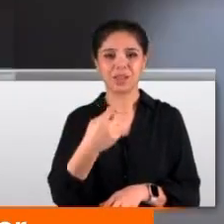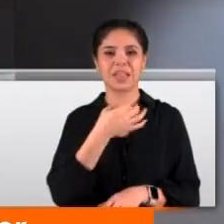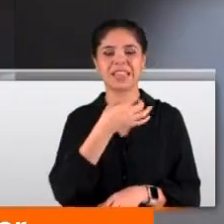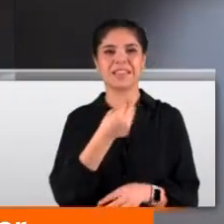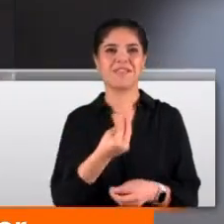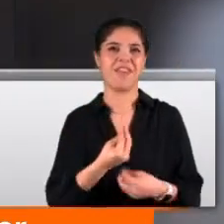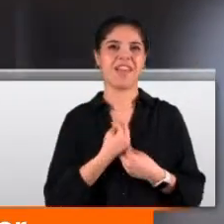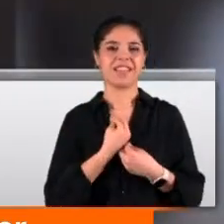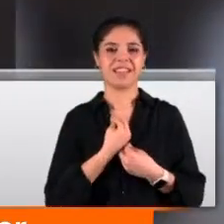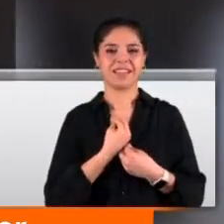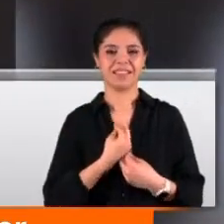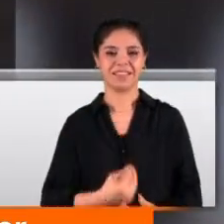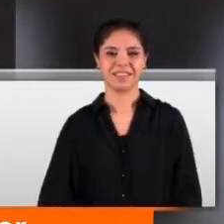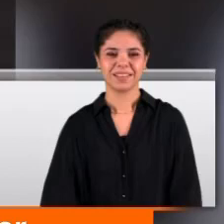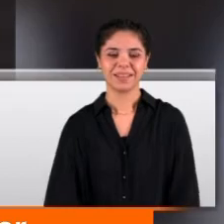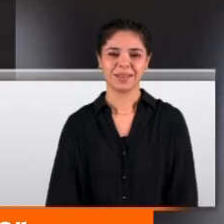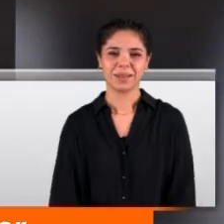verdiler.